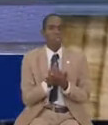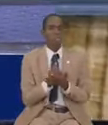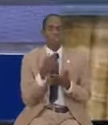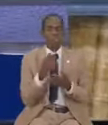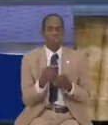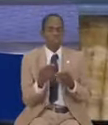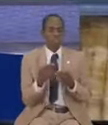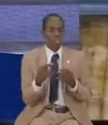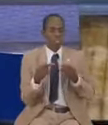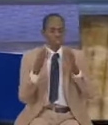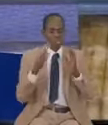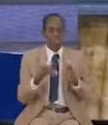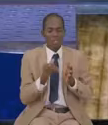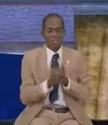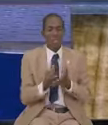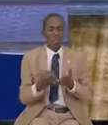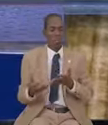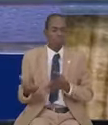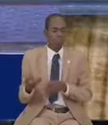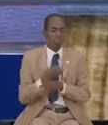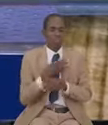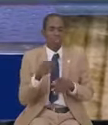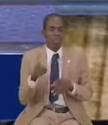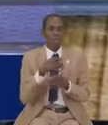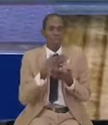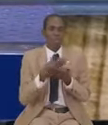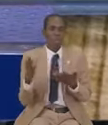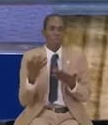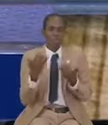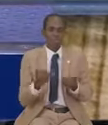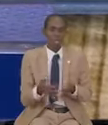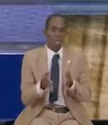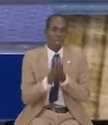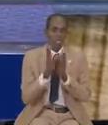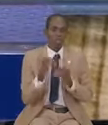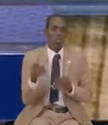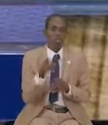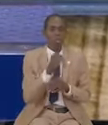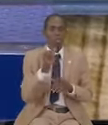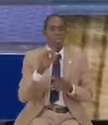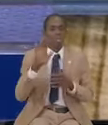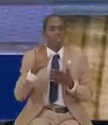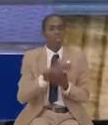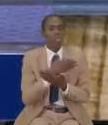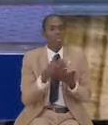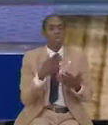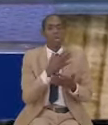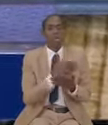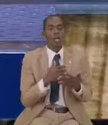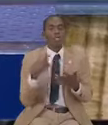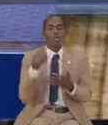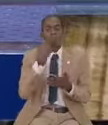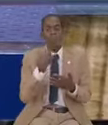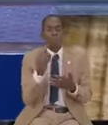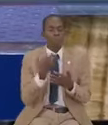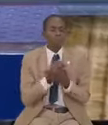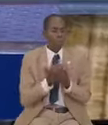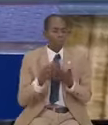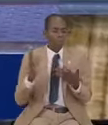de l'ennemi maintenant qui les a captivé maintenant leur demander des chansons des chants alors ceux qui nous ont vaincus et